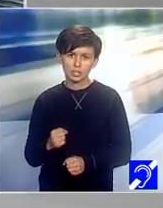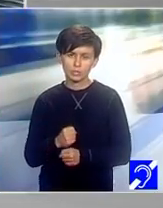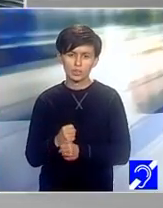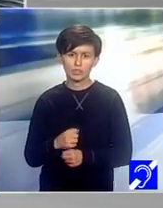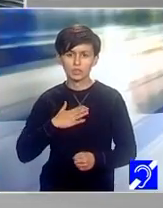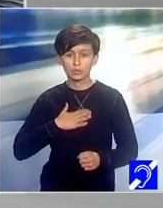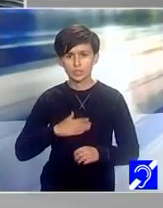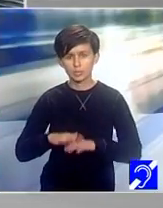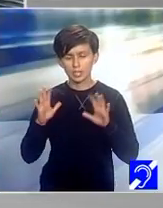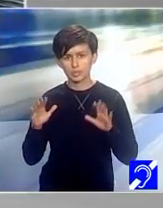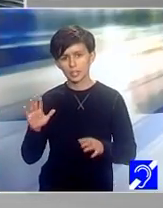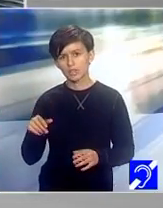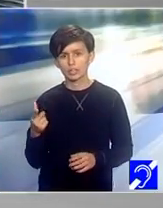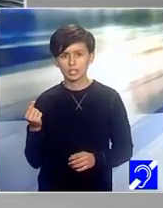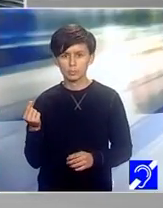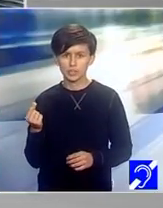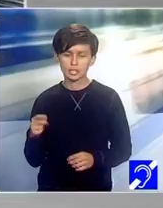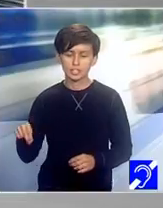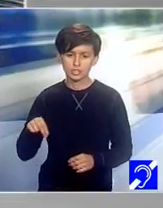luat partenere județele din jur.